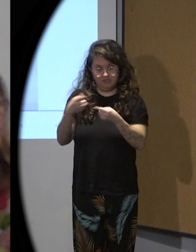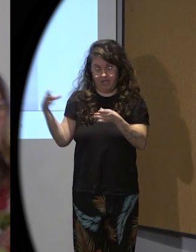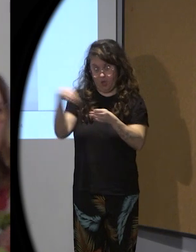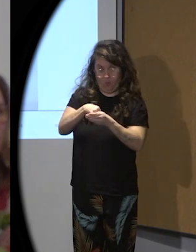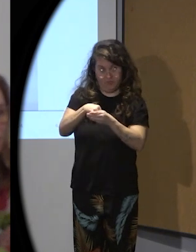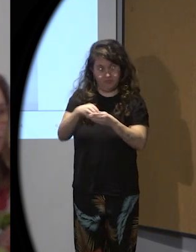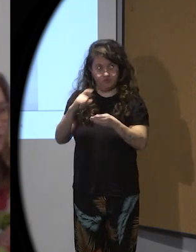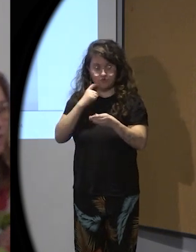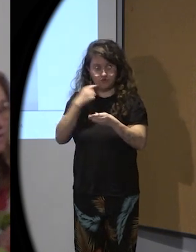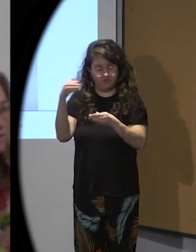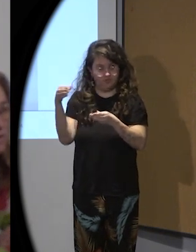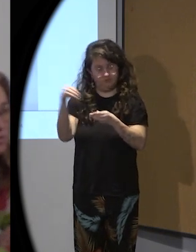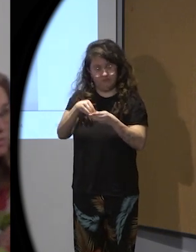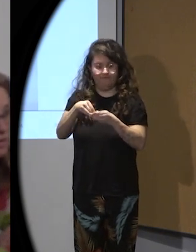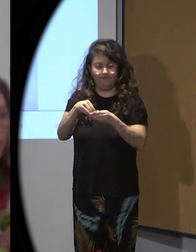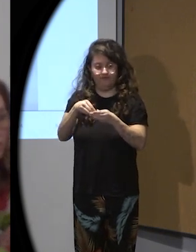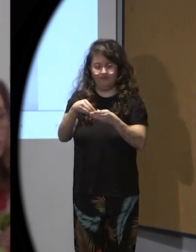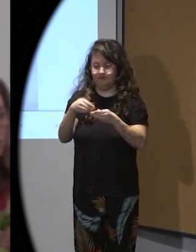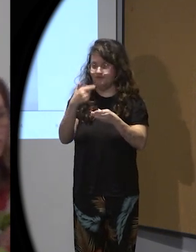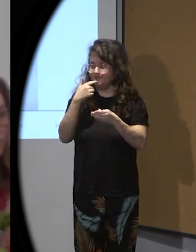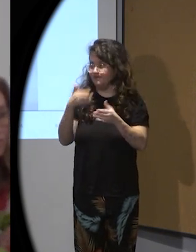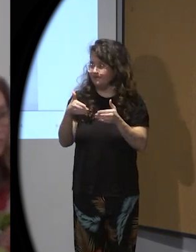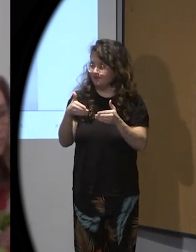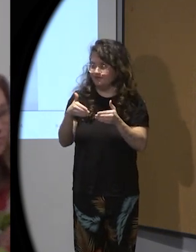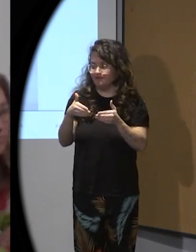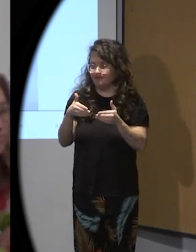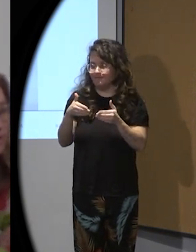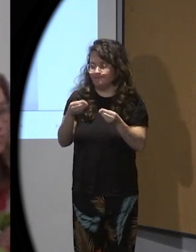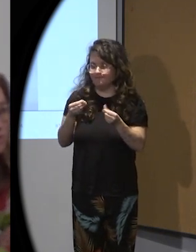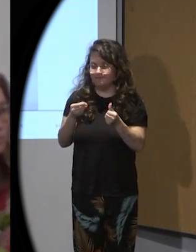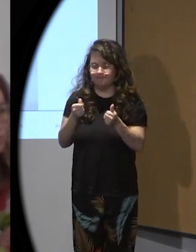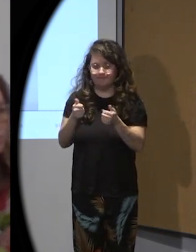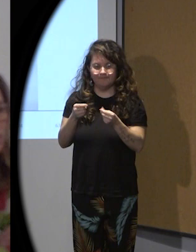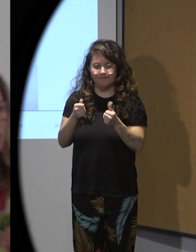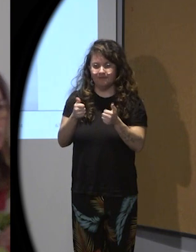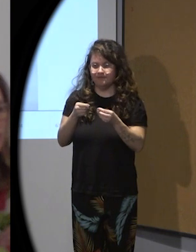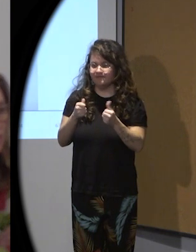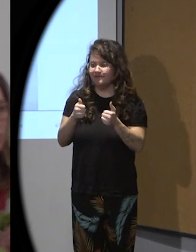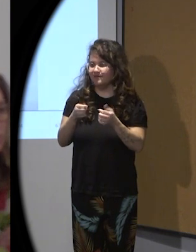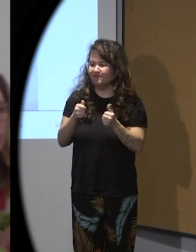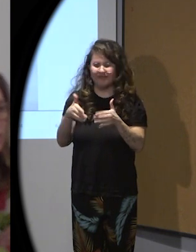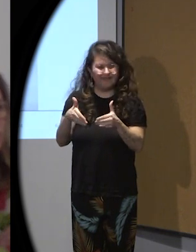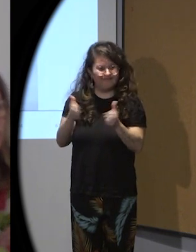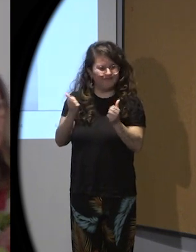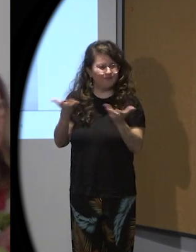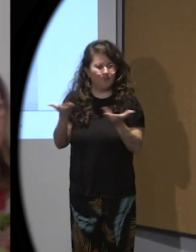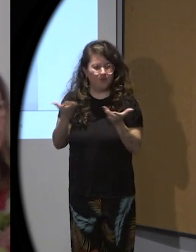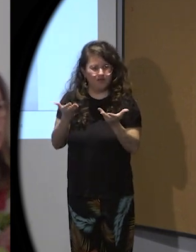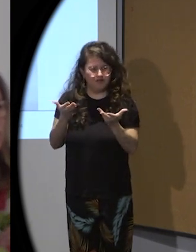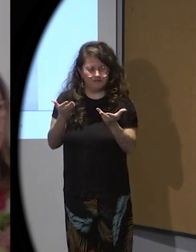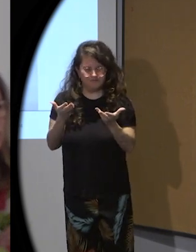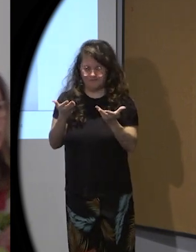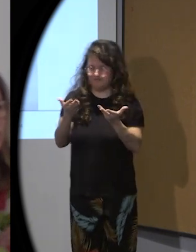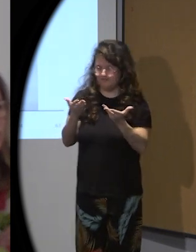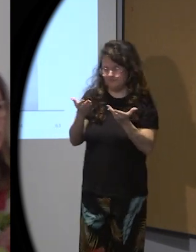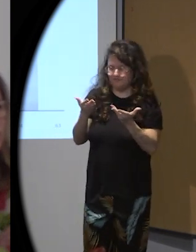Ce qui va permettre d'épargner des substrats, en fait. Voilà, donc c'est bien prouvé